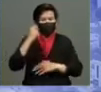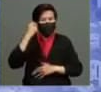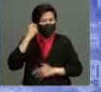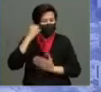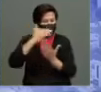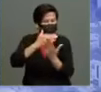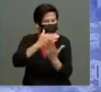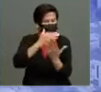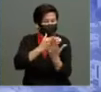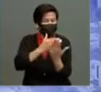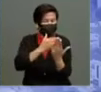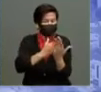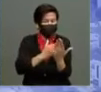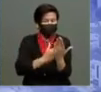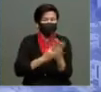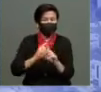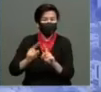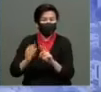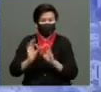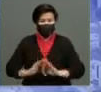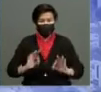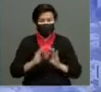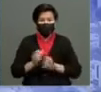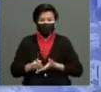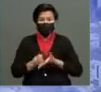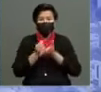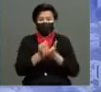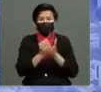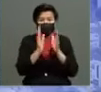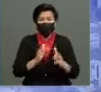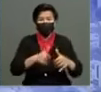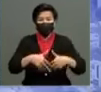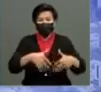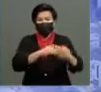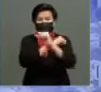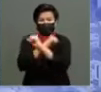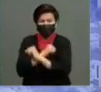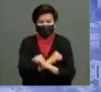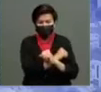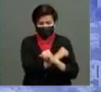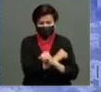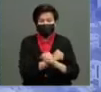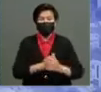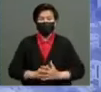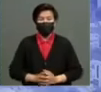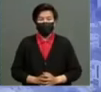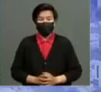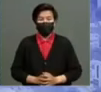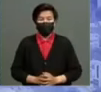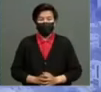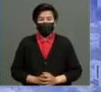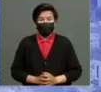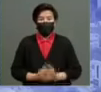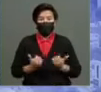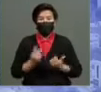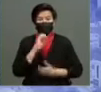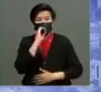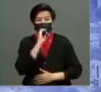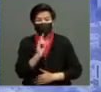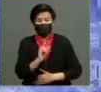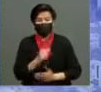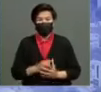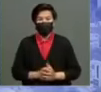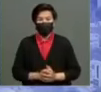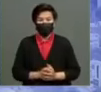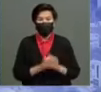ครับเพื่อที่จะได้ช่วยกันปกป้องพี่น้องประชาชนให้ได้มากที่สุดแต่ต้องกับเรียนเลยนะครับว่าอย่างที่บอกนี่คือช่องท